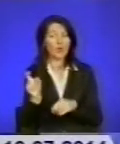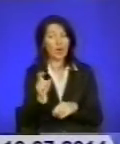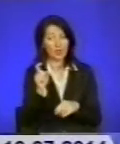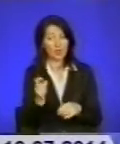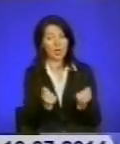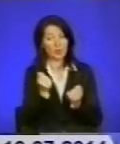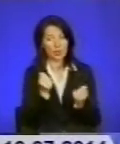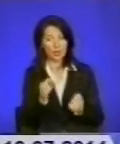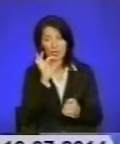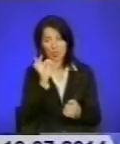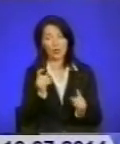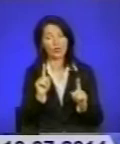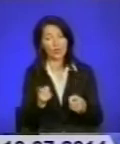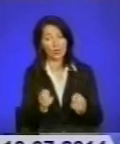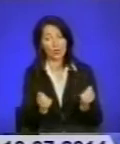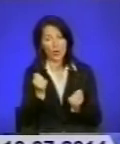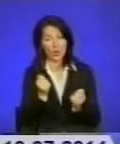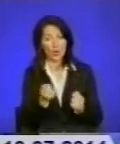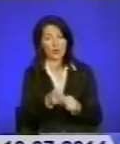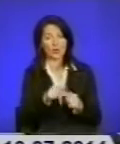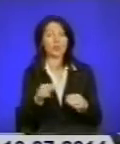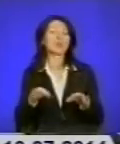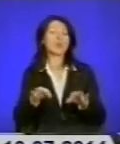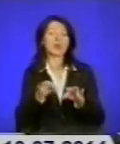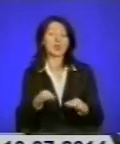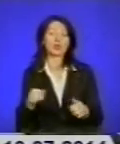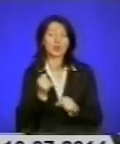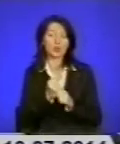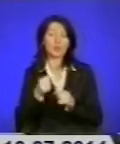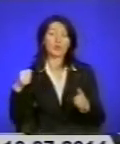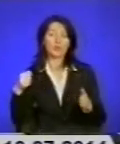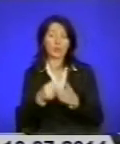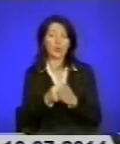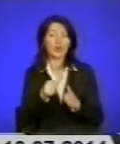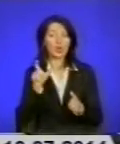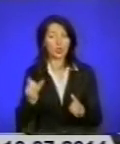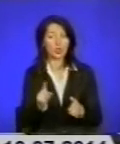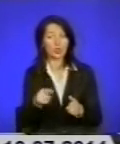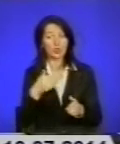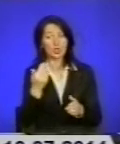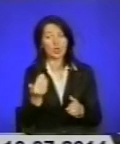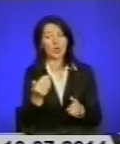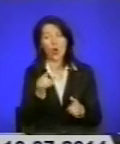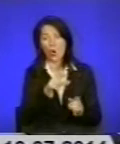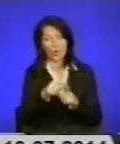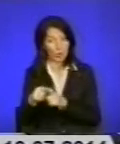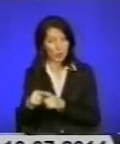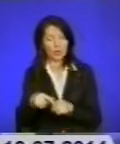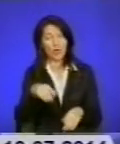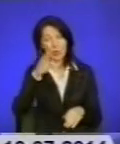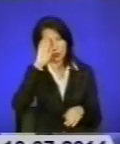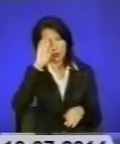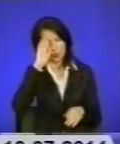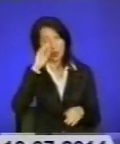дійсно керував даним транспортним засобом і вчинив наїзд на чоловіка, що, за його словами, лежав на проїзній частині дороги.